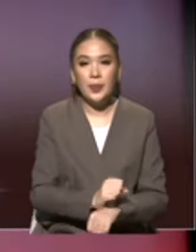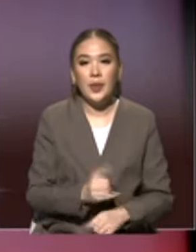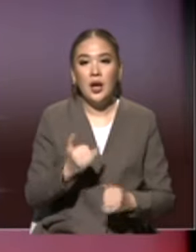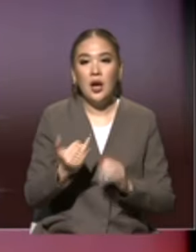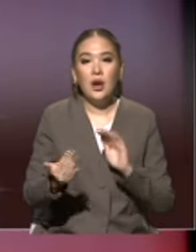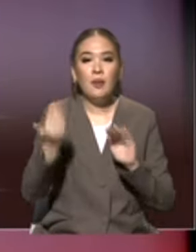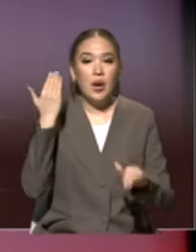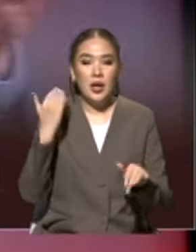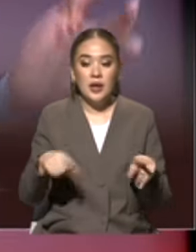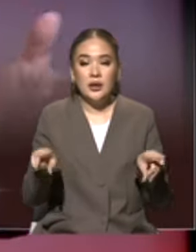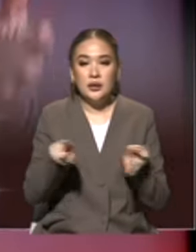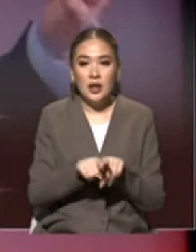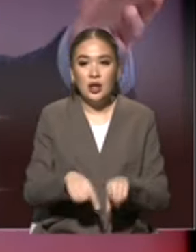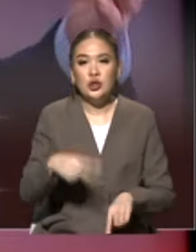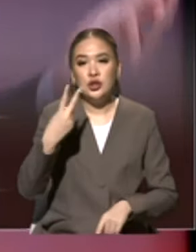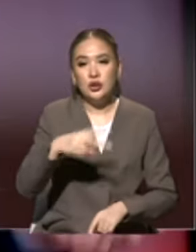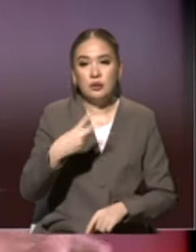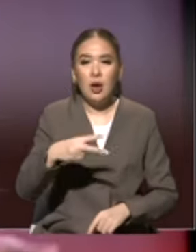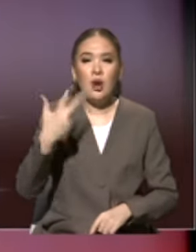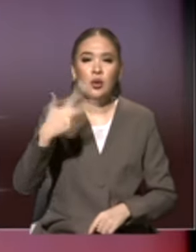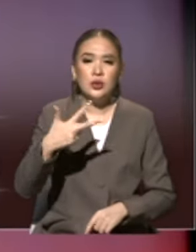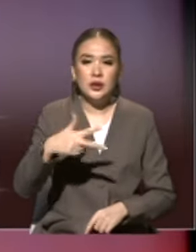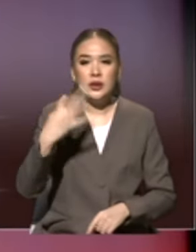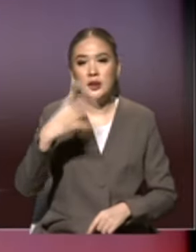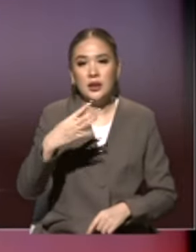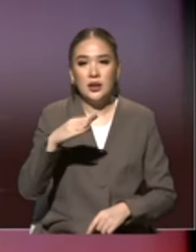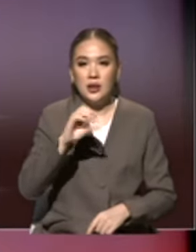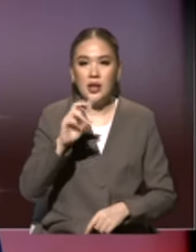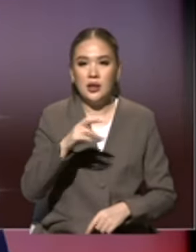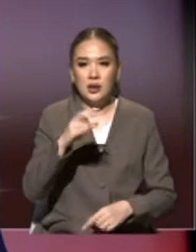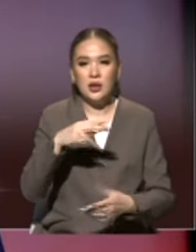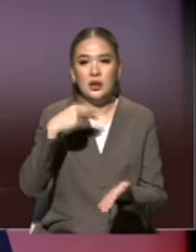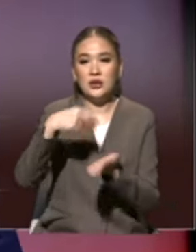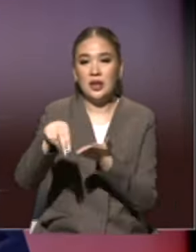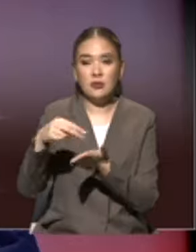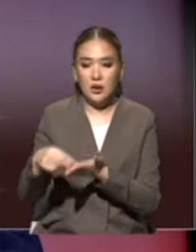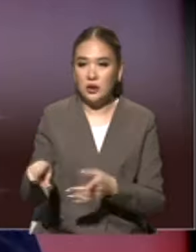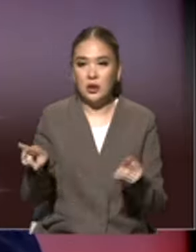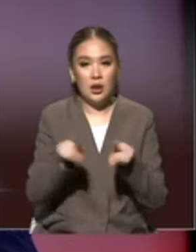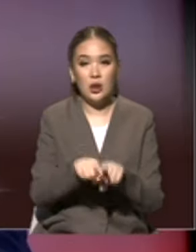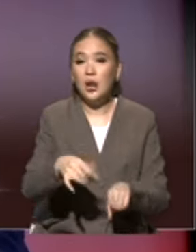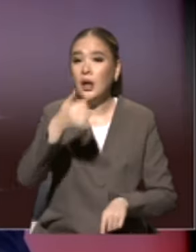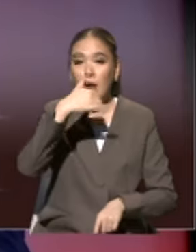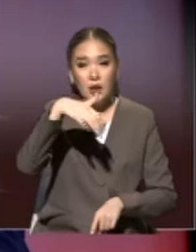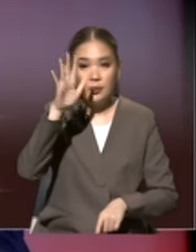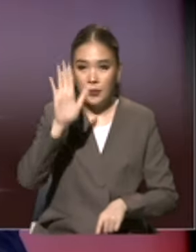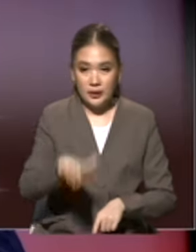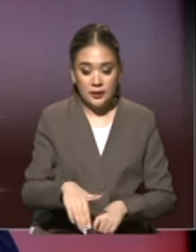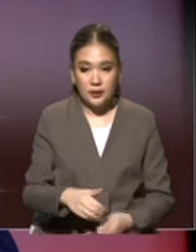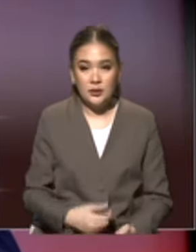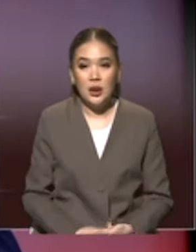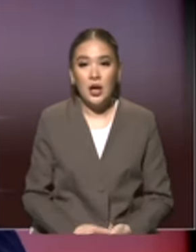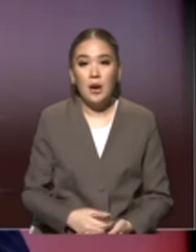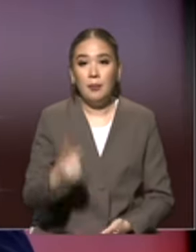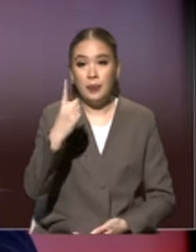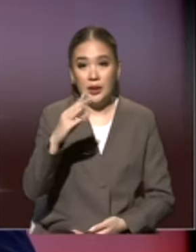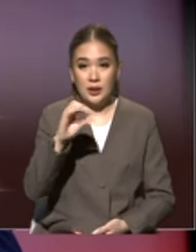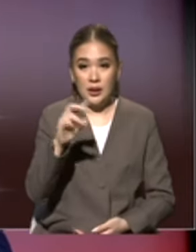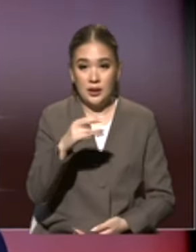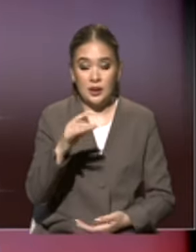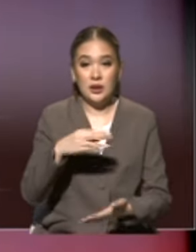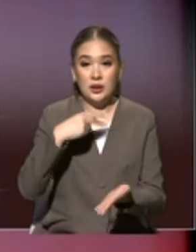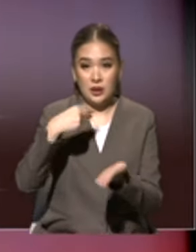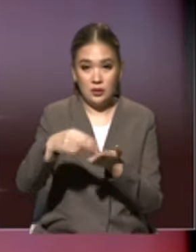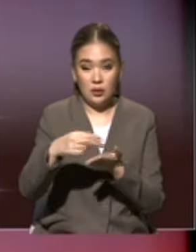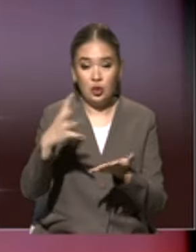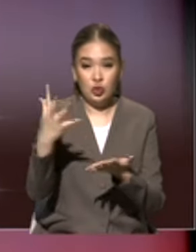анау сіз 20-30-40 тендер ұтып алатындай қазір жағдайдың бәрі шектелді. Себебі егер сіз бір тендерді ұтатын боласыңыз,